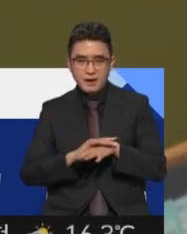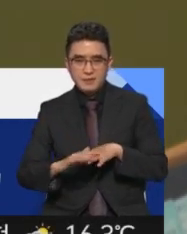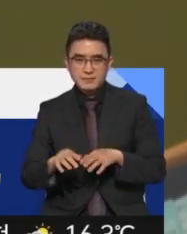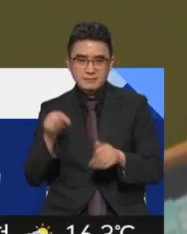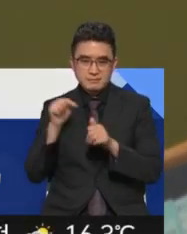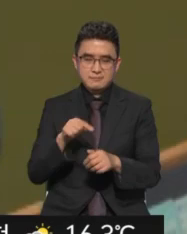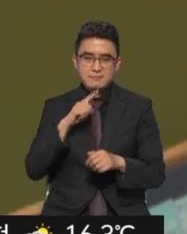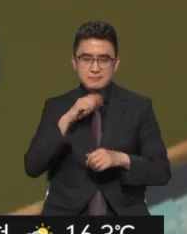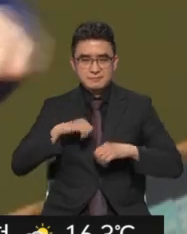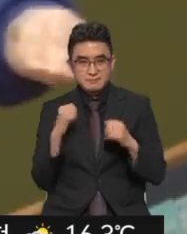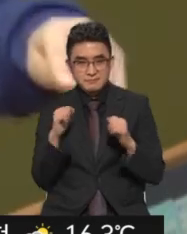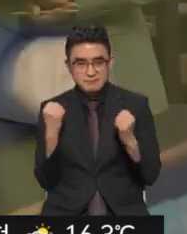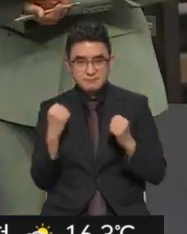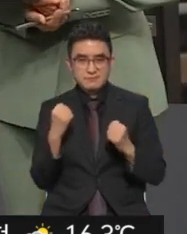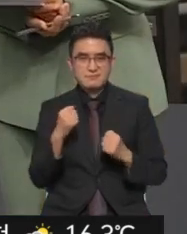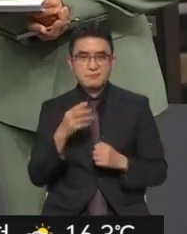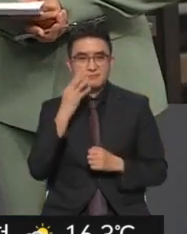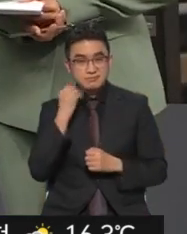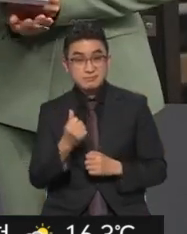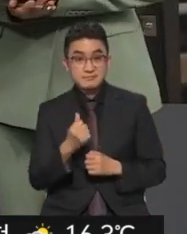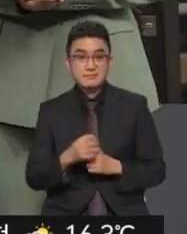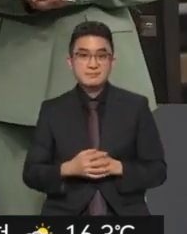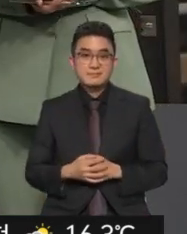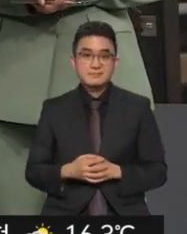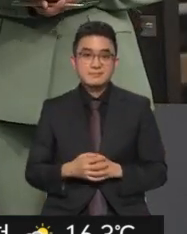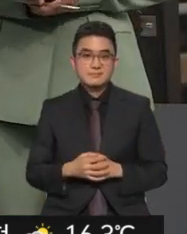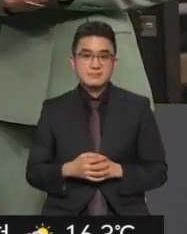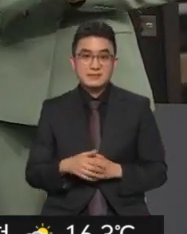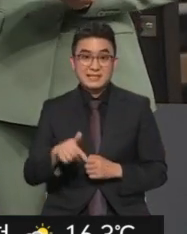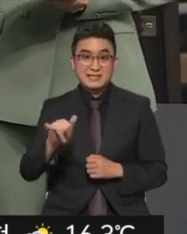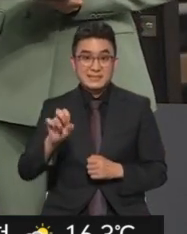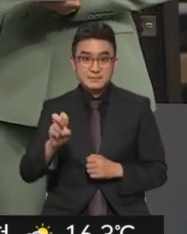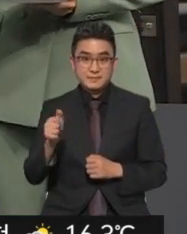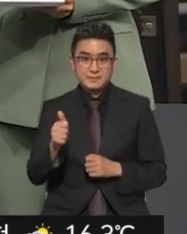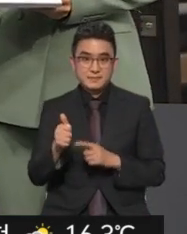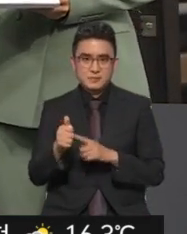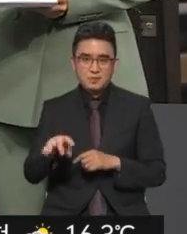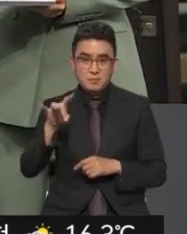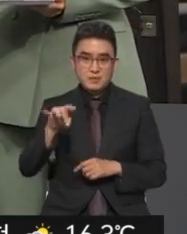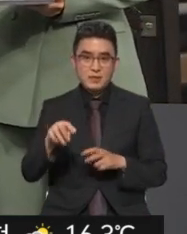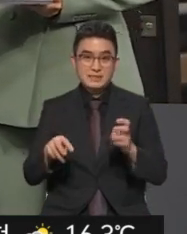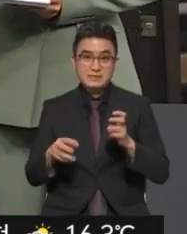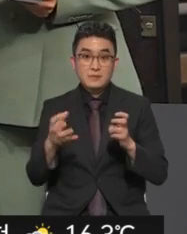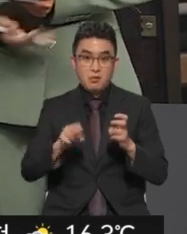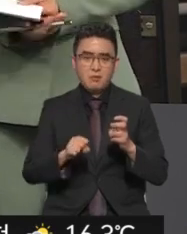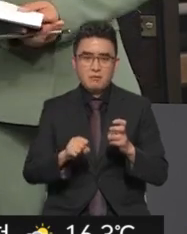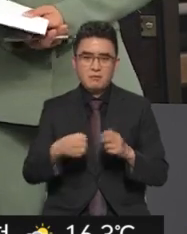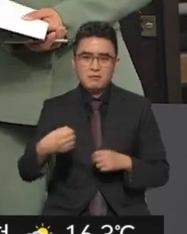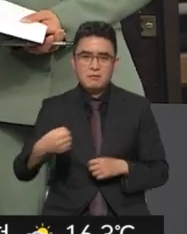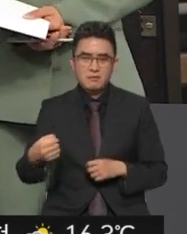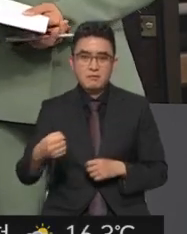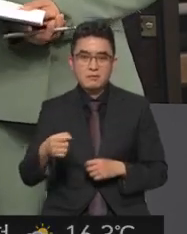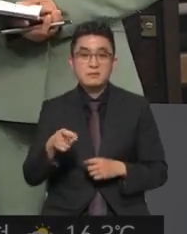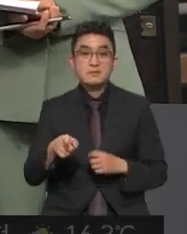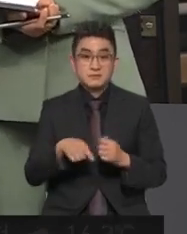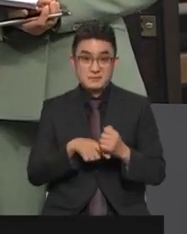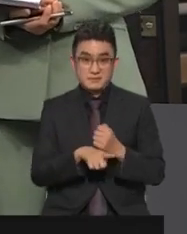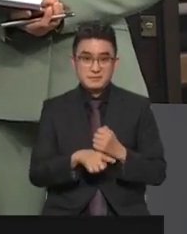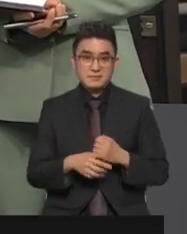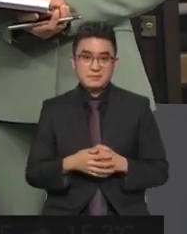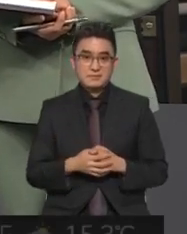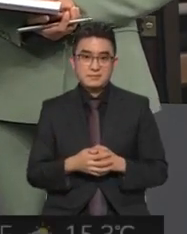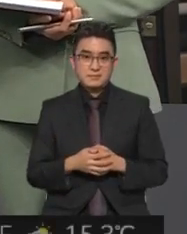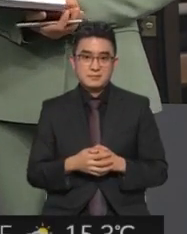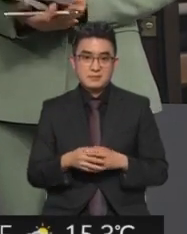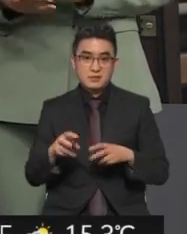시키면 일을 잘한다 국민의 힘은 김용보원장이 애초에 20억을 요구했다라는 점에도 주목하고 있습니다 대장동